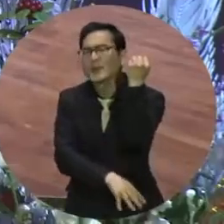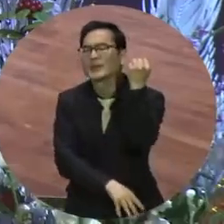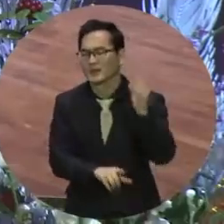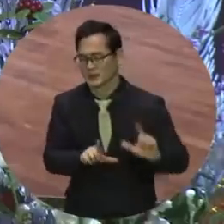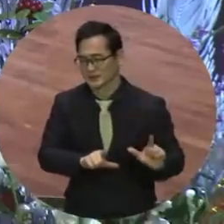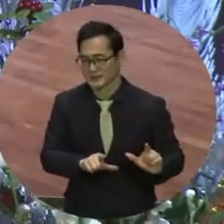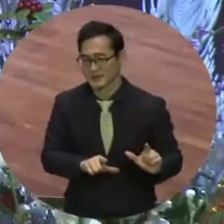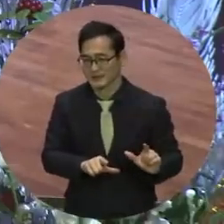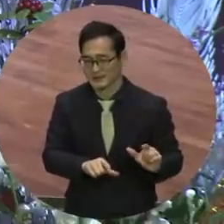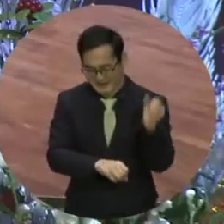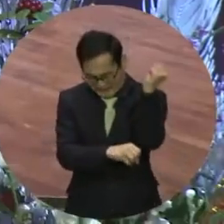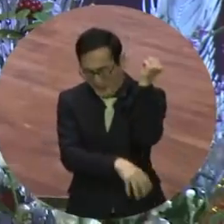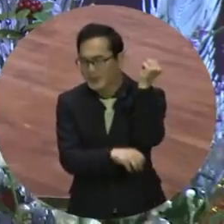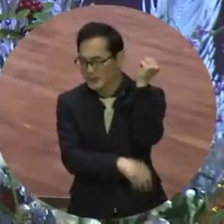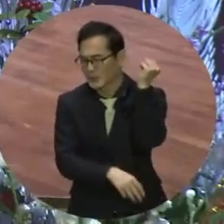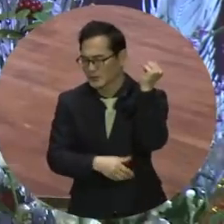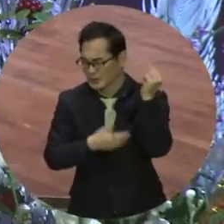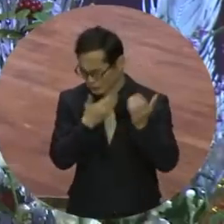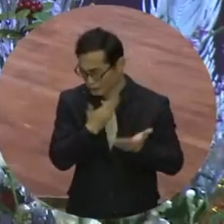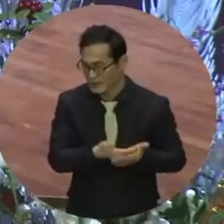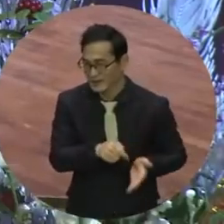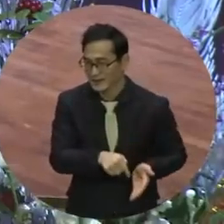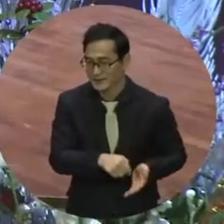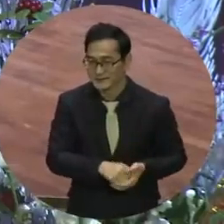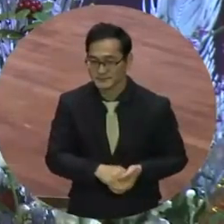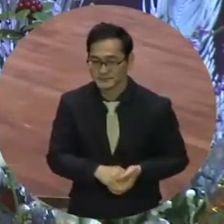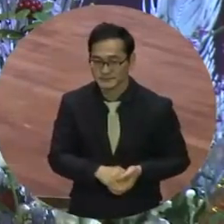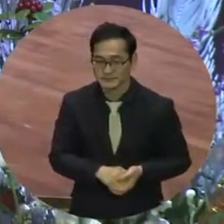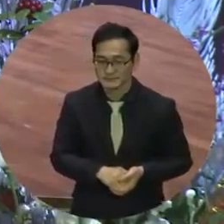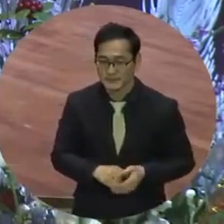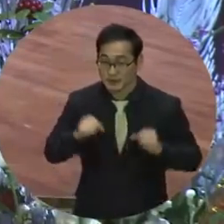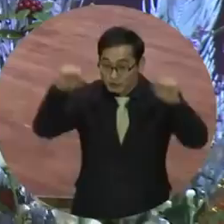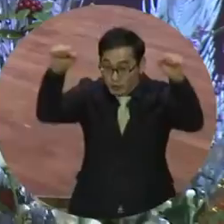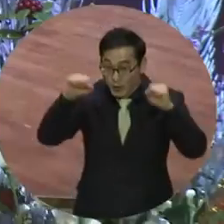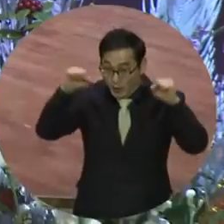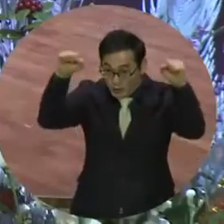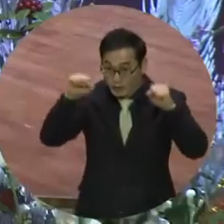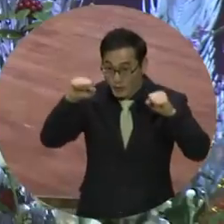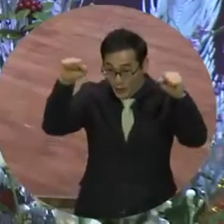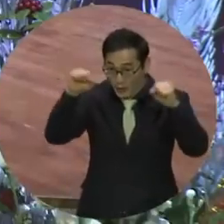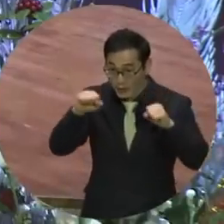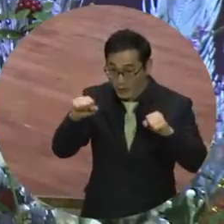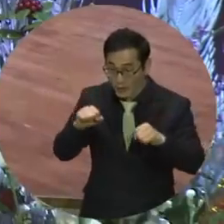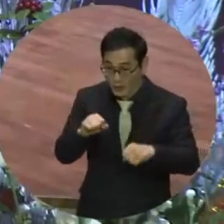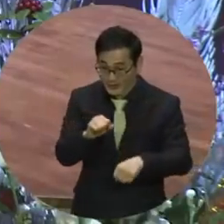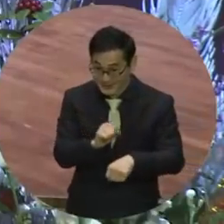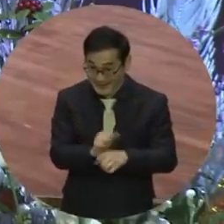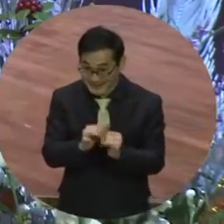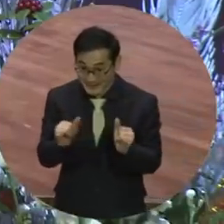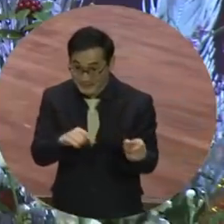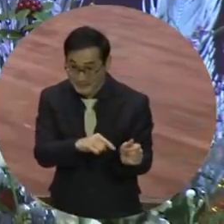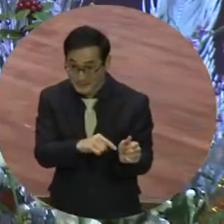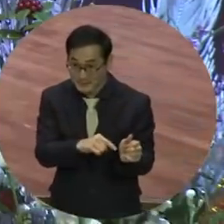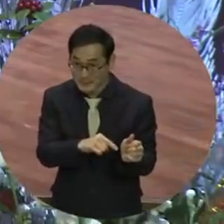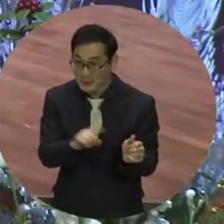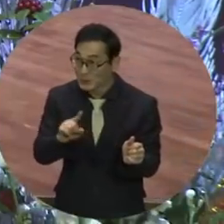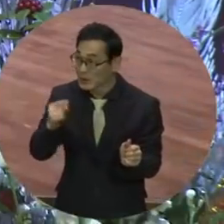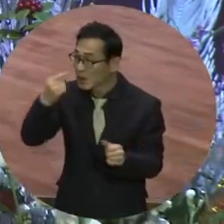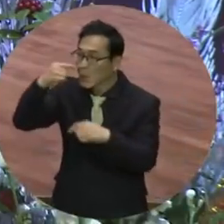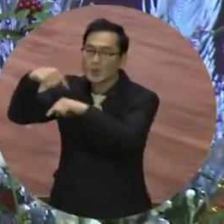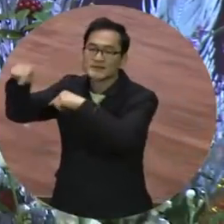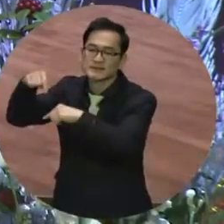막 운동하다가도 코치를 지도를 받아요. 아무리 운동 잘하는 금메달 딴 선수도 코치가 있어요. 왜 코치가